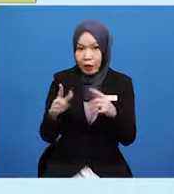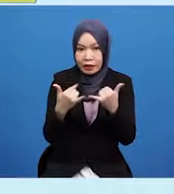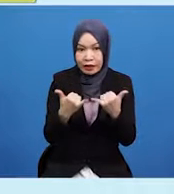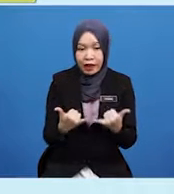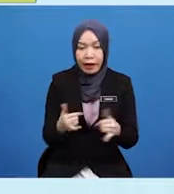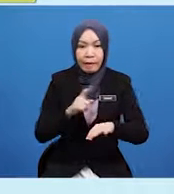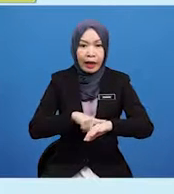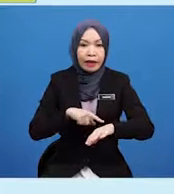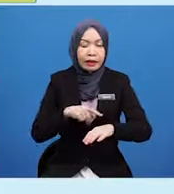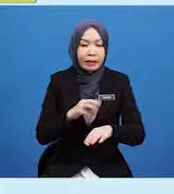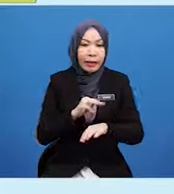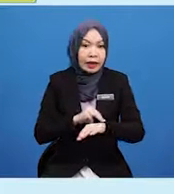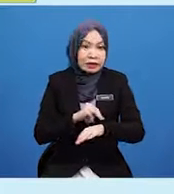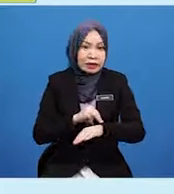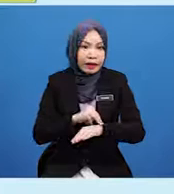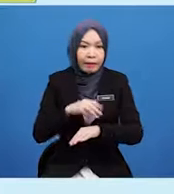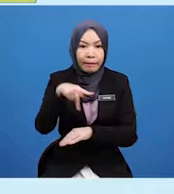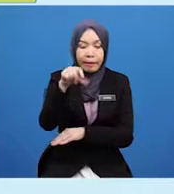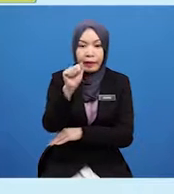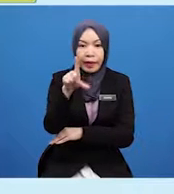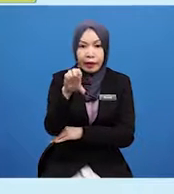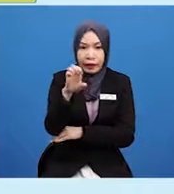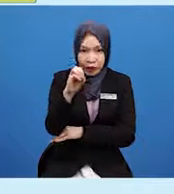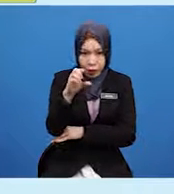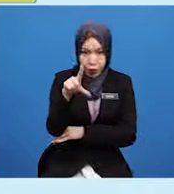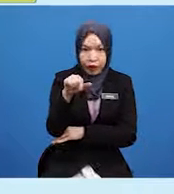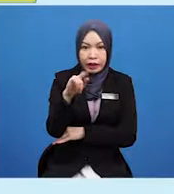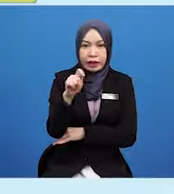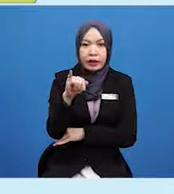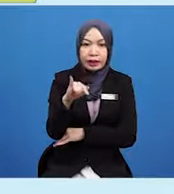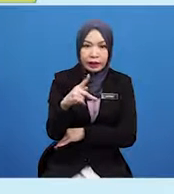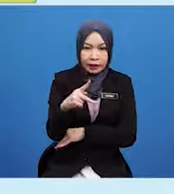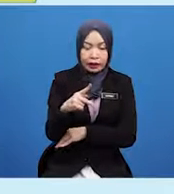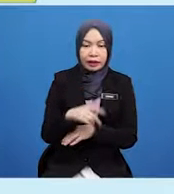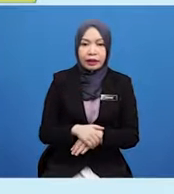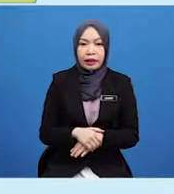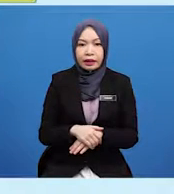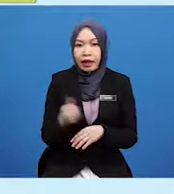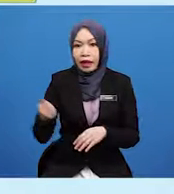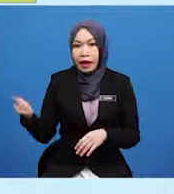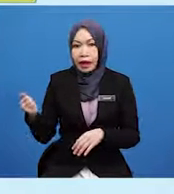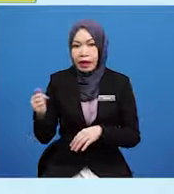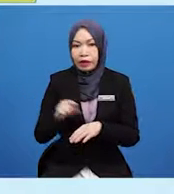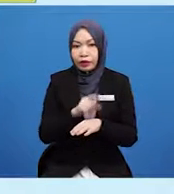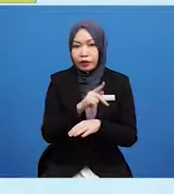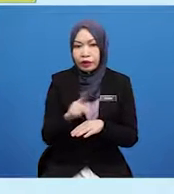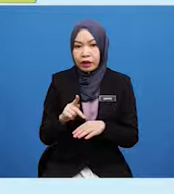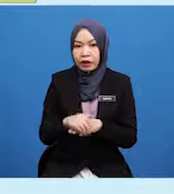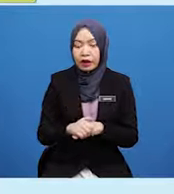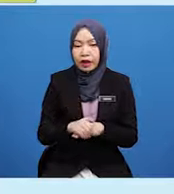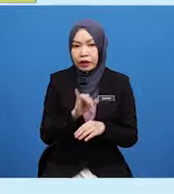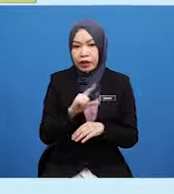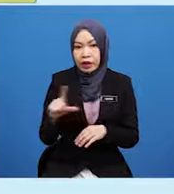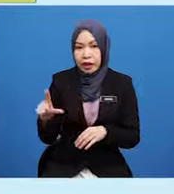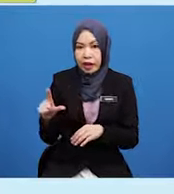teknologi peralatan yang digunakan diperbuat daripada batu dan tulang Hai